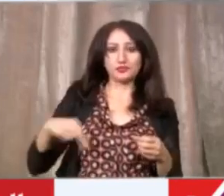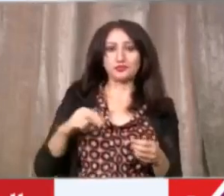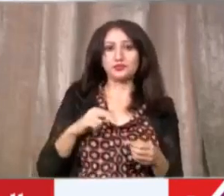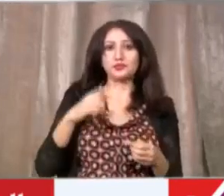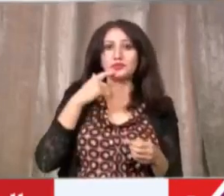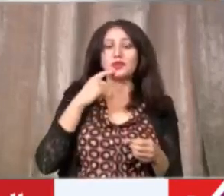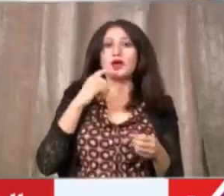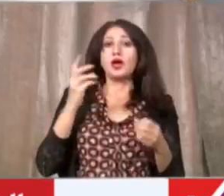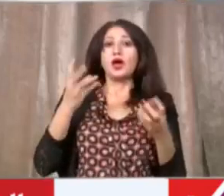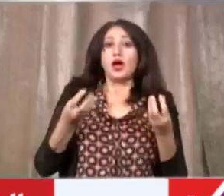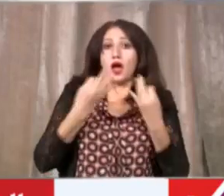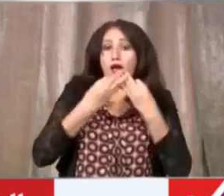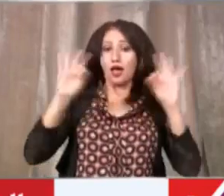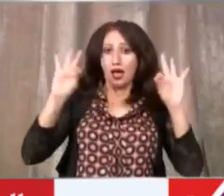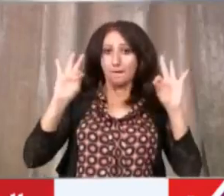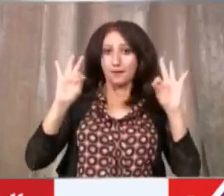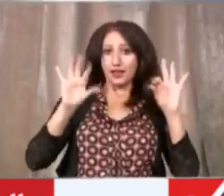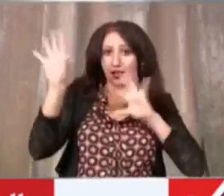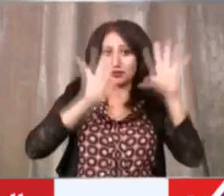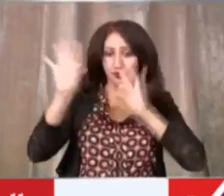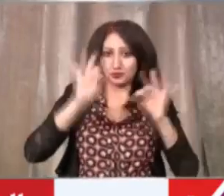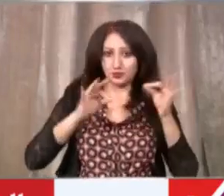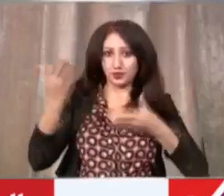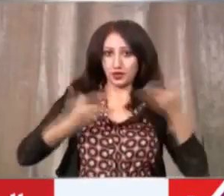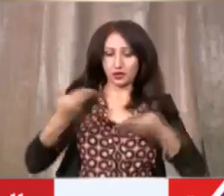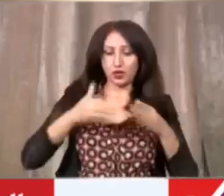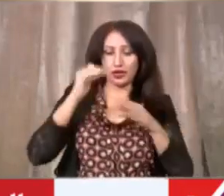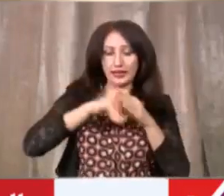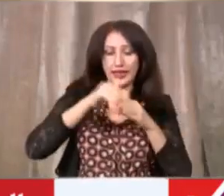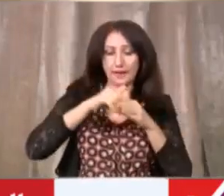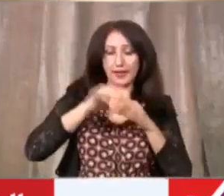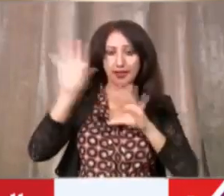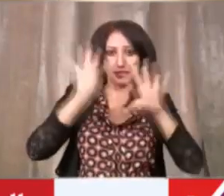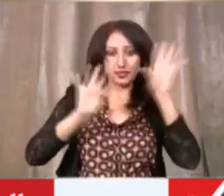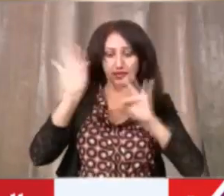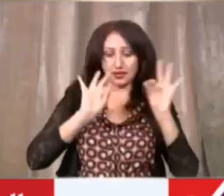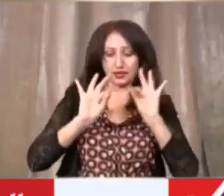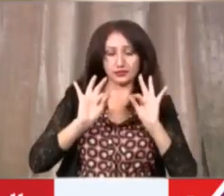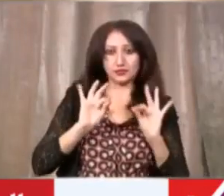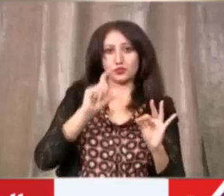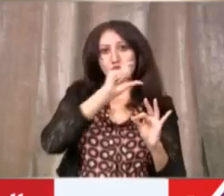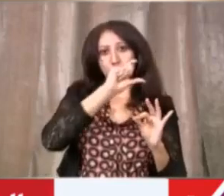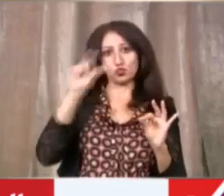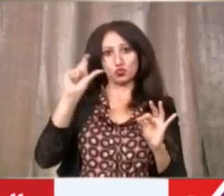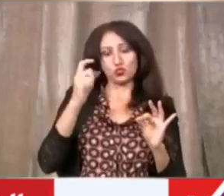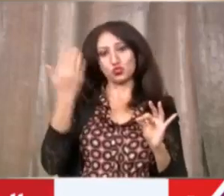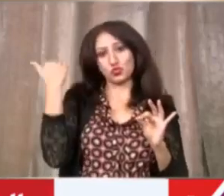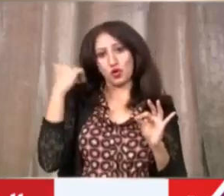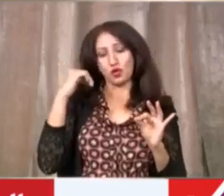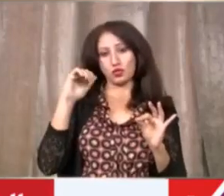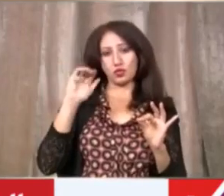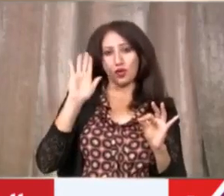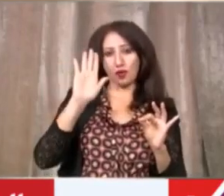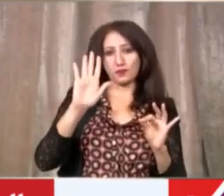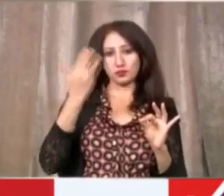استكمال تشكيل مجلس اداره الهيئه الوطنيه للانتخابات في شهر يونيو السابق